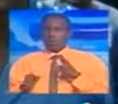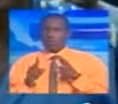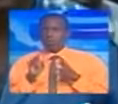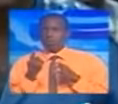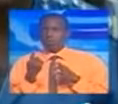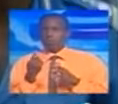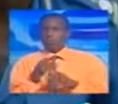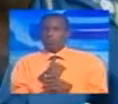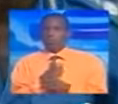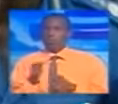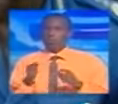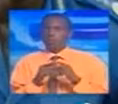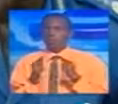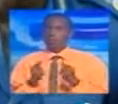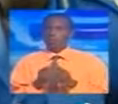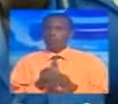premier incendie.